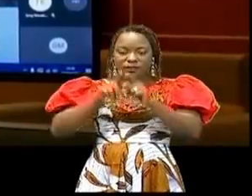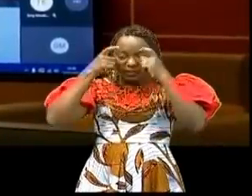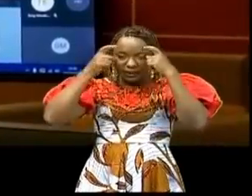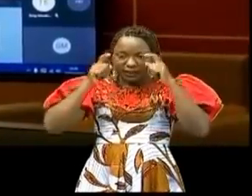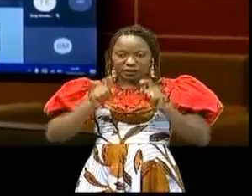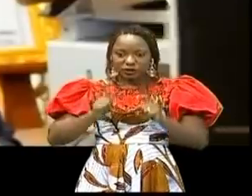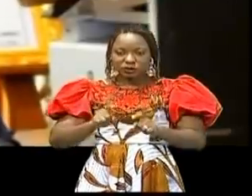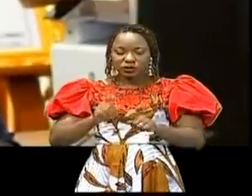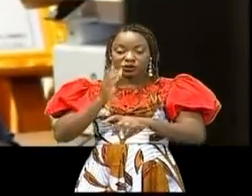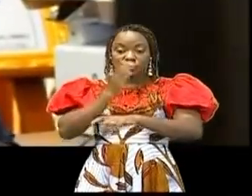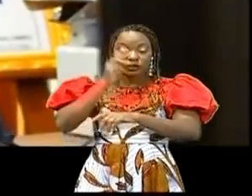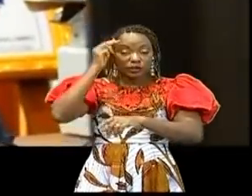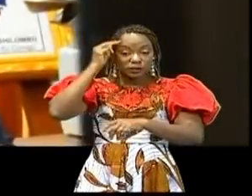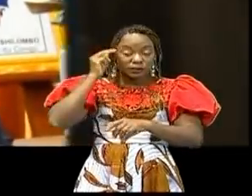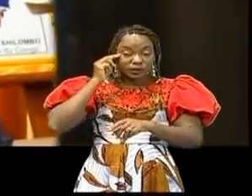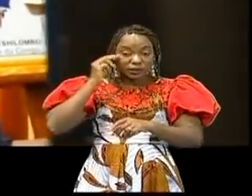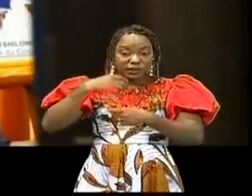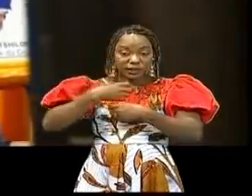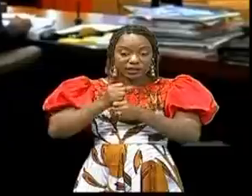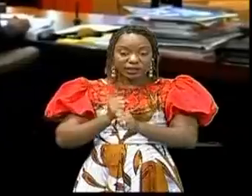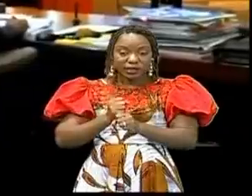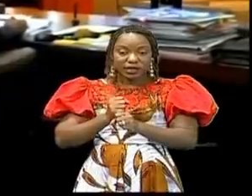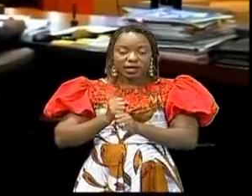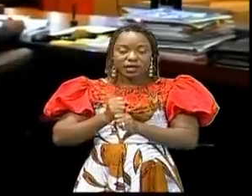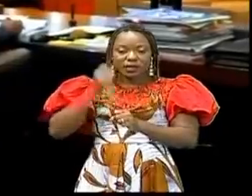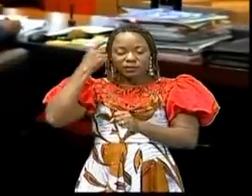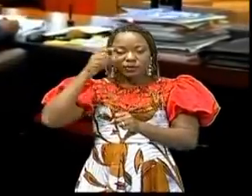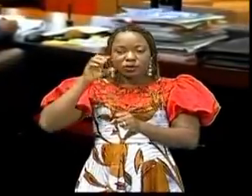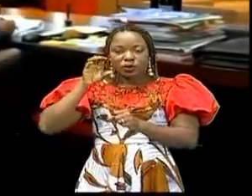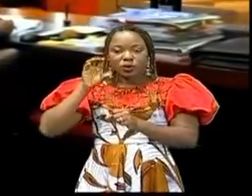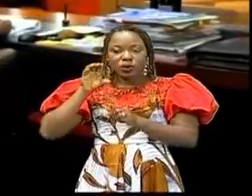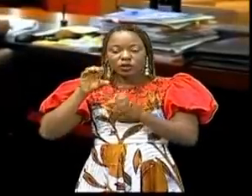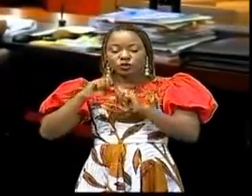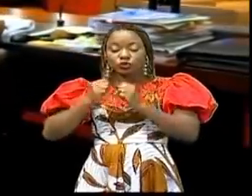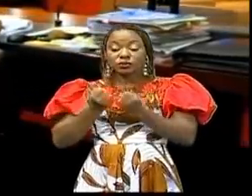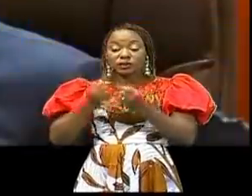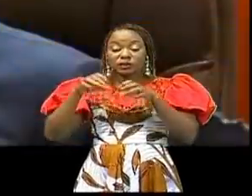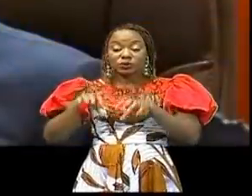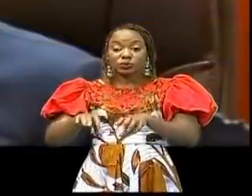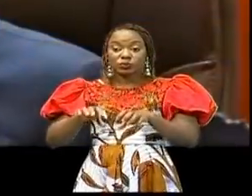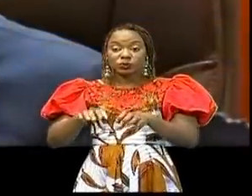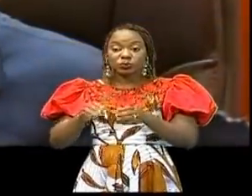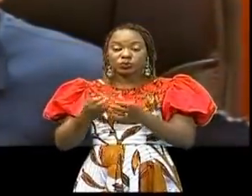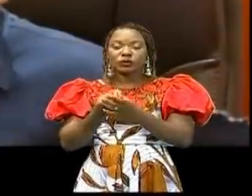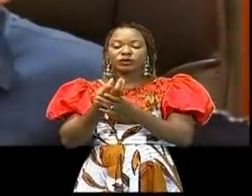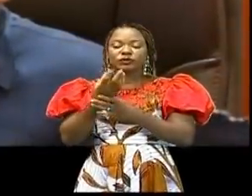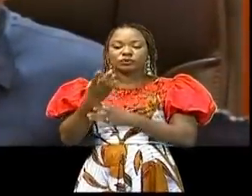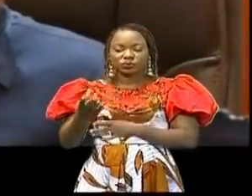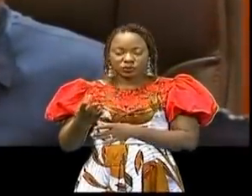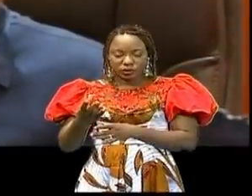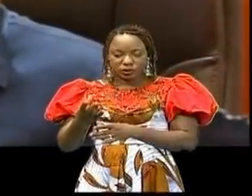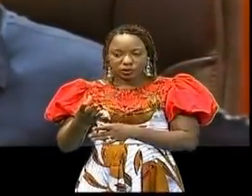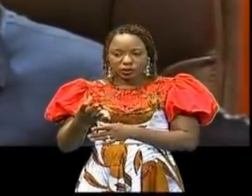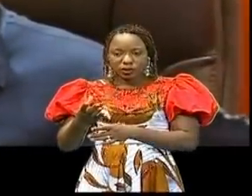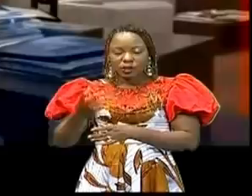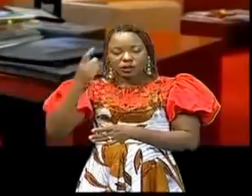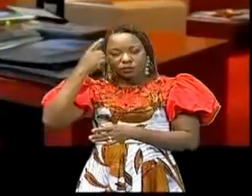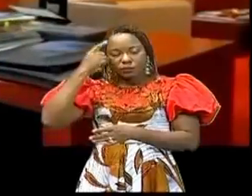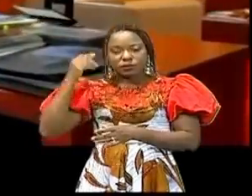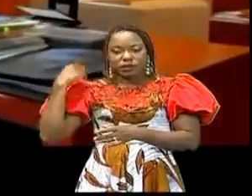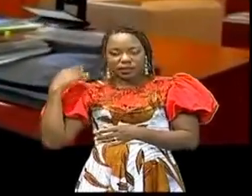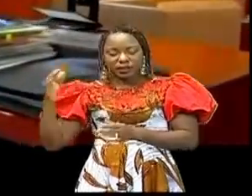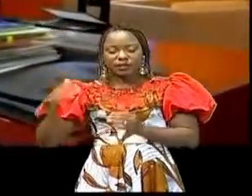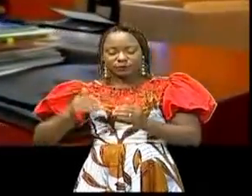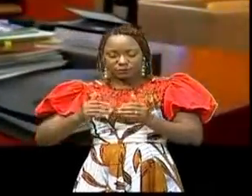du Conseil des ministres de créer un véhicule financier dénommé Congo Ressources, entreprise du portefeuille de l'État, dont l'État